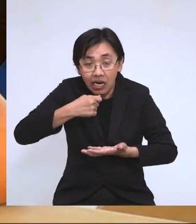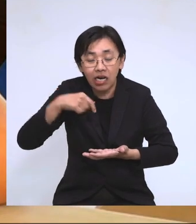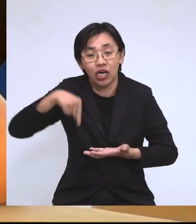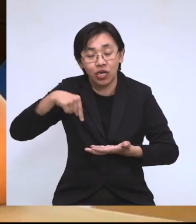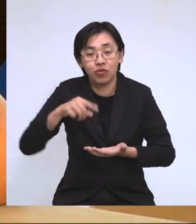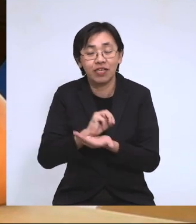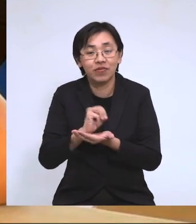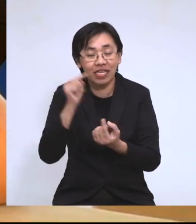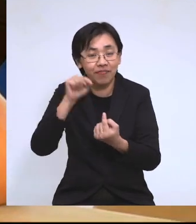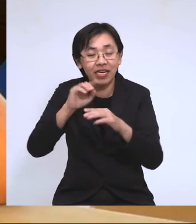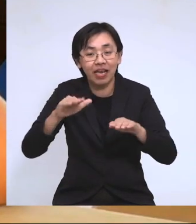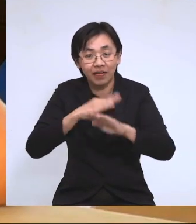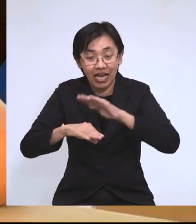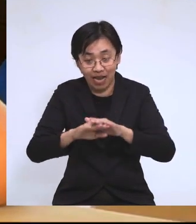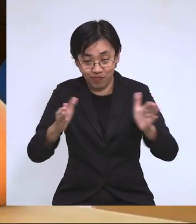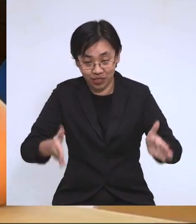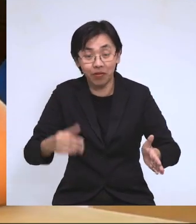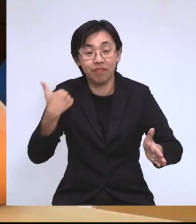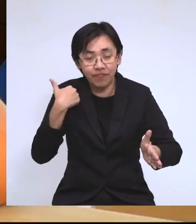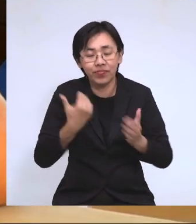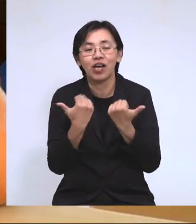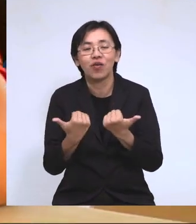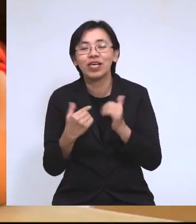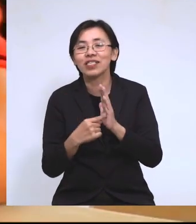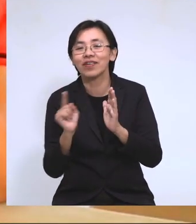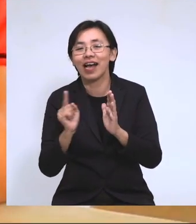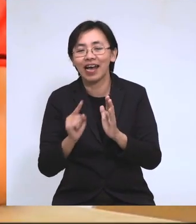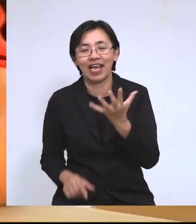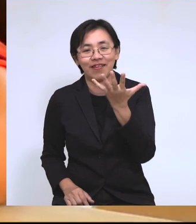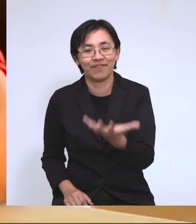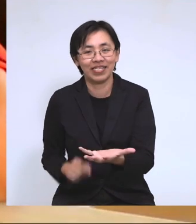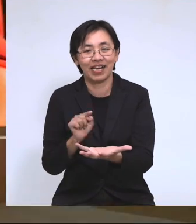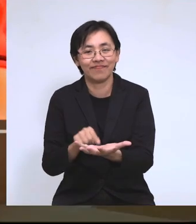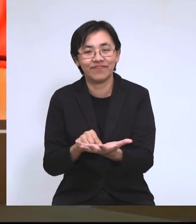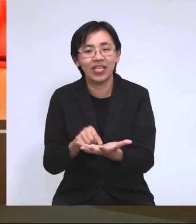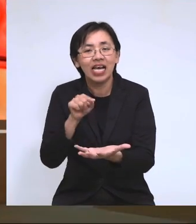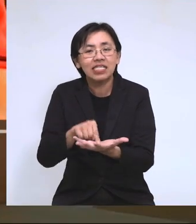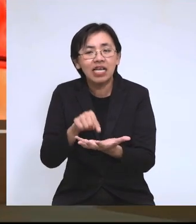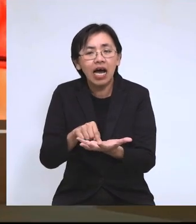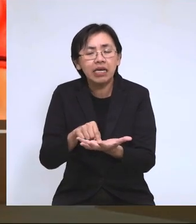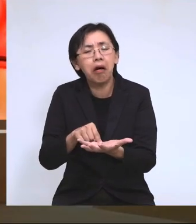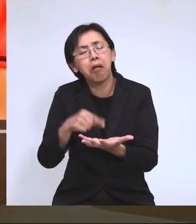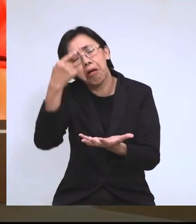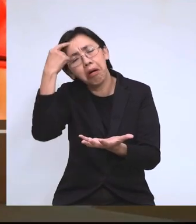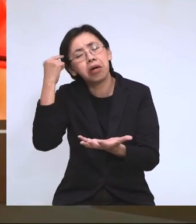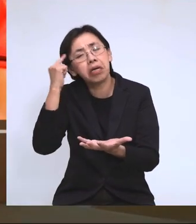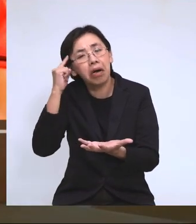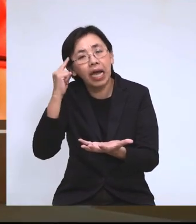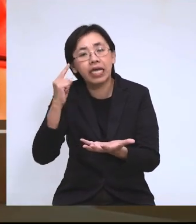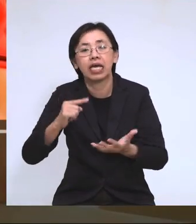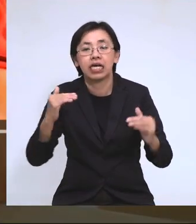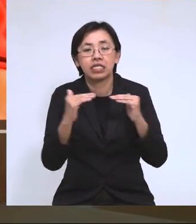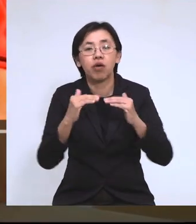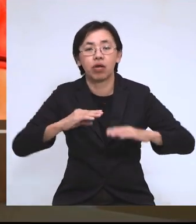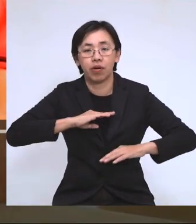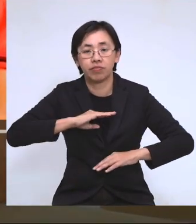เวลามอสอยู่พอพอคอมอสจะกินข้าวโดยการใช้โต๊ะแต่ทีเนี้ยพอดีวันนี้เราสาธิตเราก็เลยใช้ถาดซึ่งลักษณะเนี่ยใกล้เคียงกับโต๊ะ